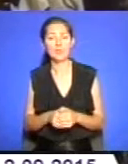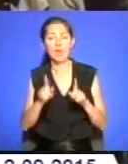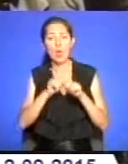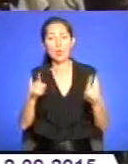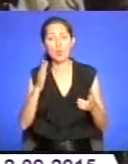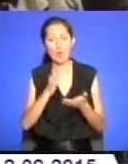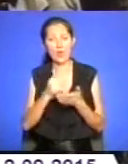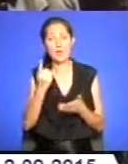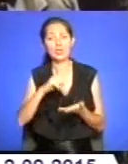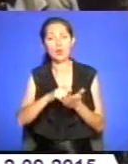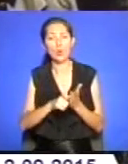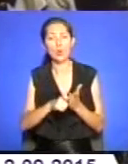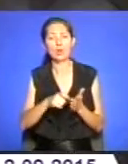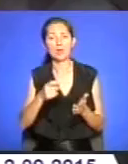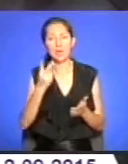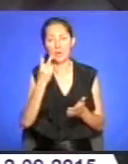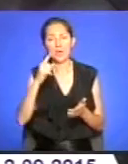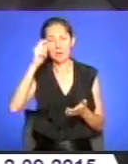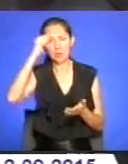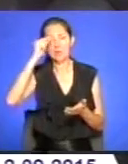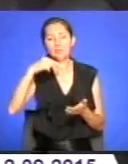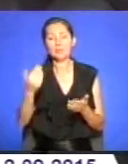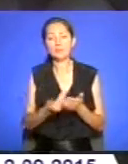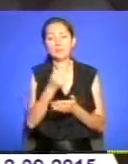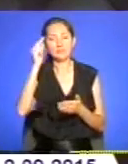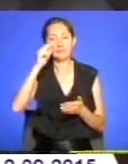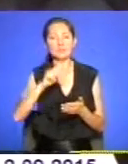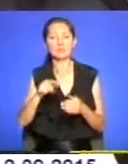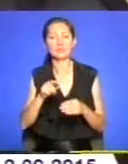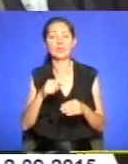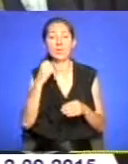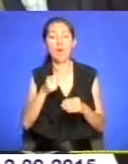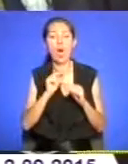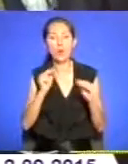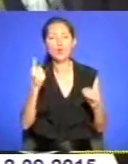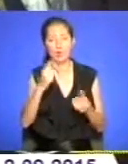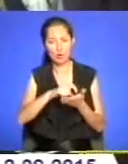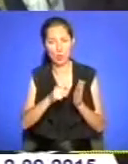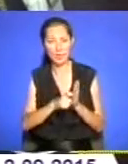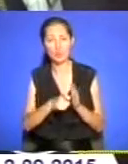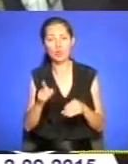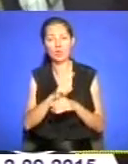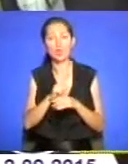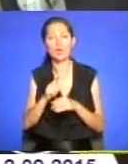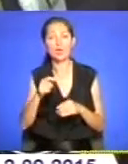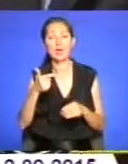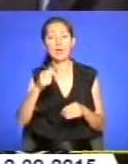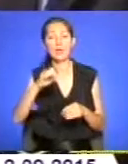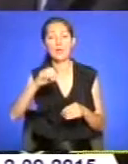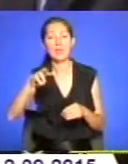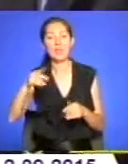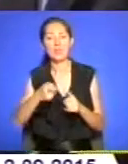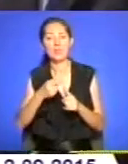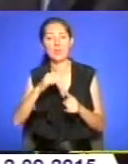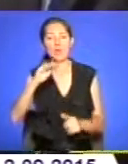Особливим став перший урок у новому навчальному році для учнів 5 класу Тернопільської української гімназії імені Івана Франка. Навчання діти розпочали в